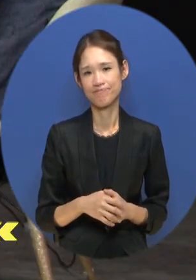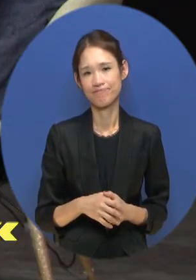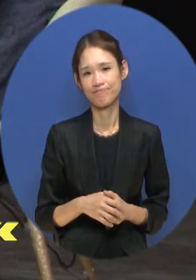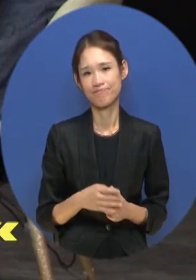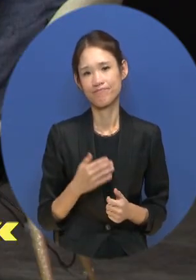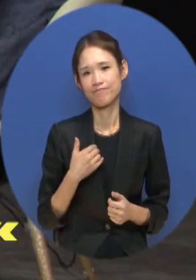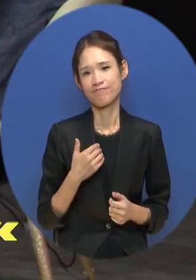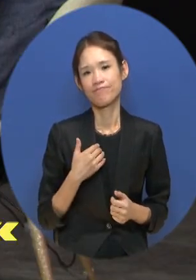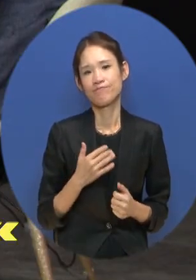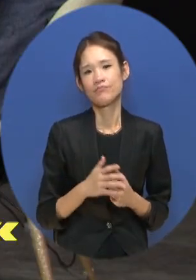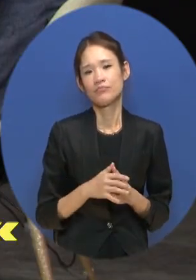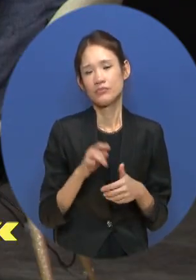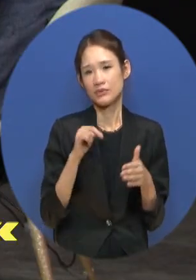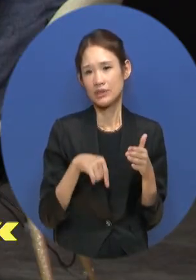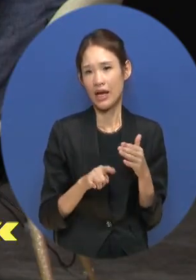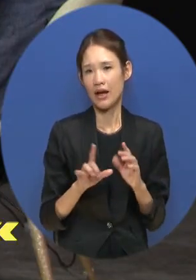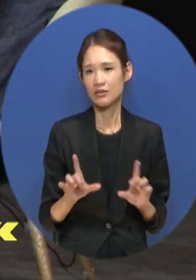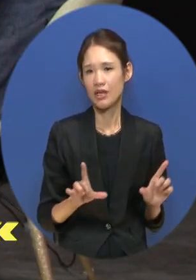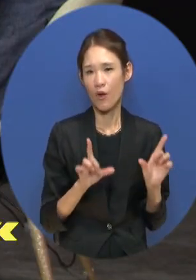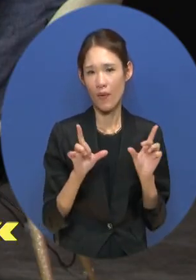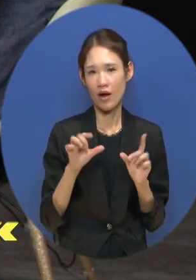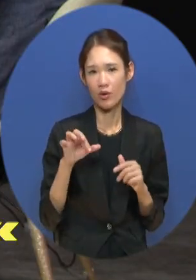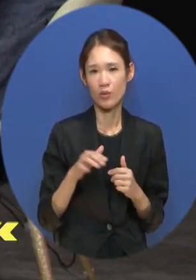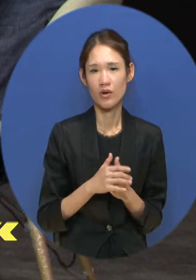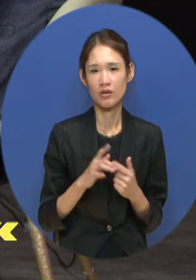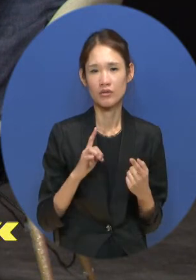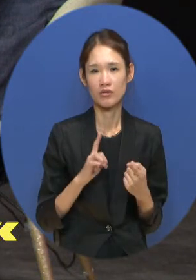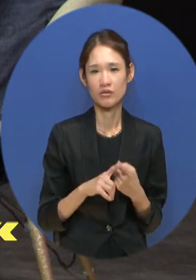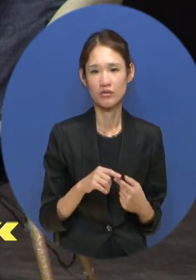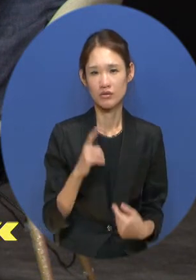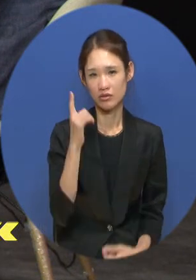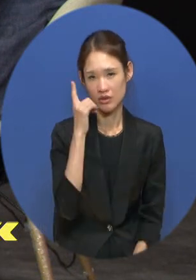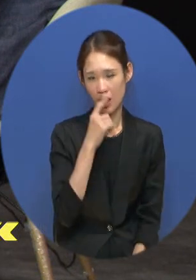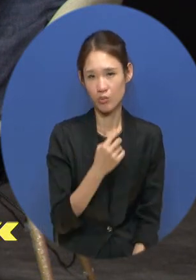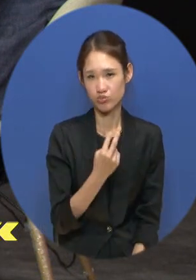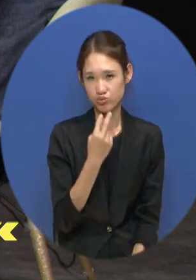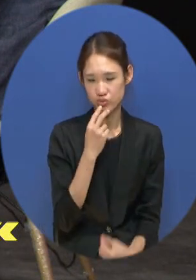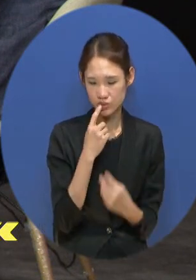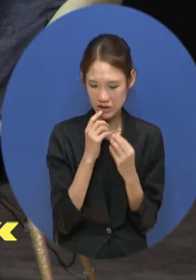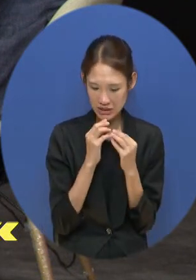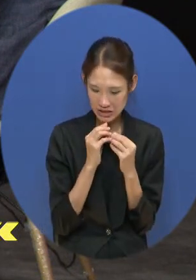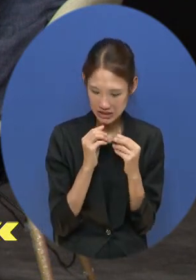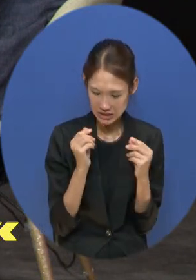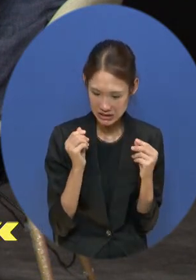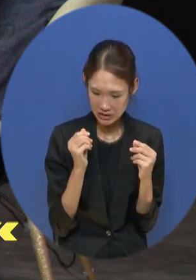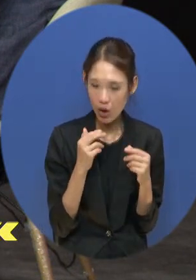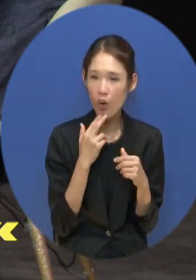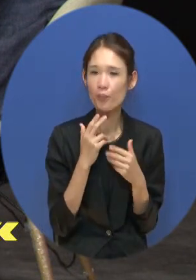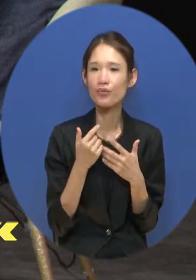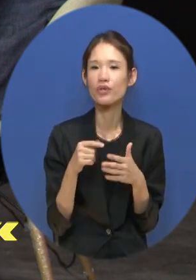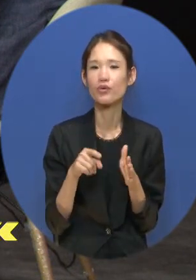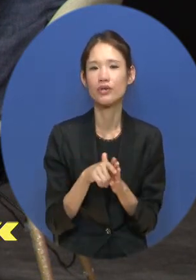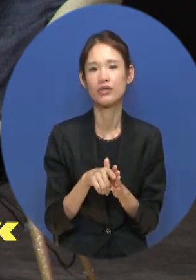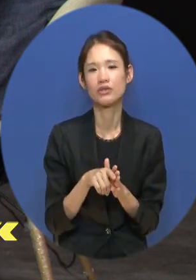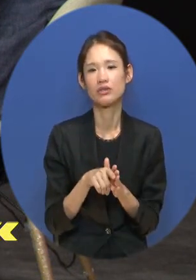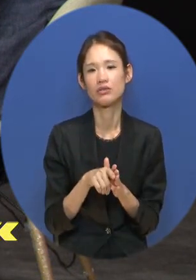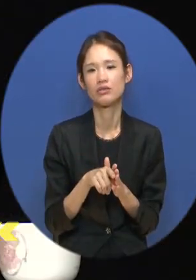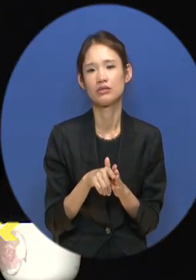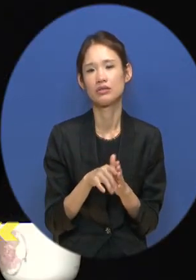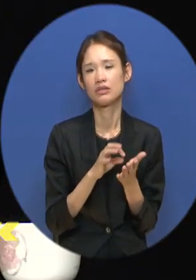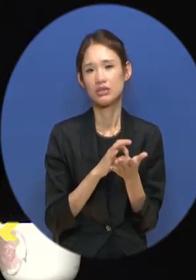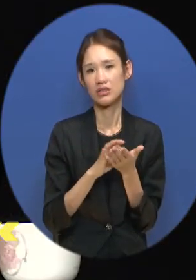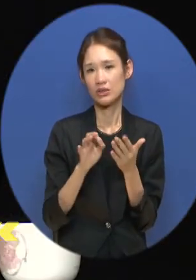저희가 지하생활 공간에서의 어떤 미세먼지에 노출되지 않기 위해서는 이제